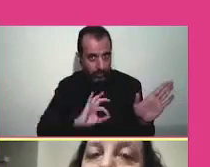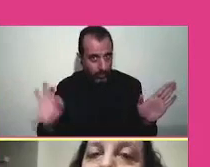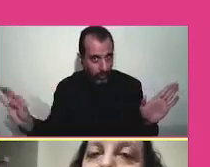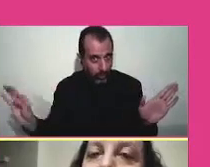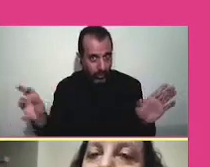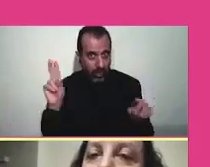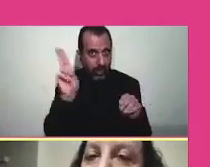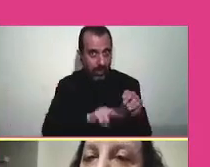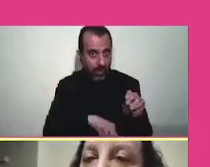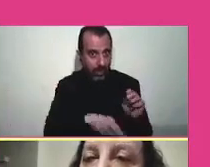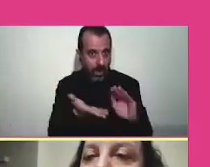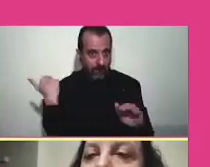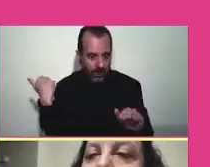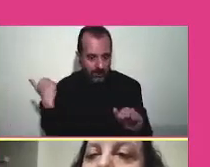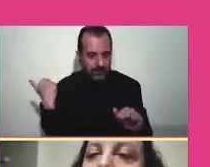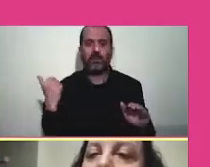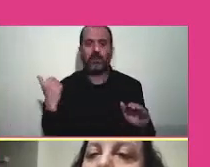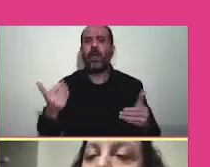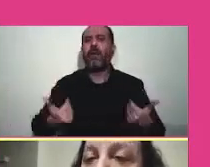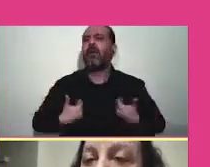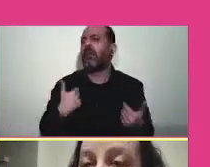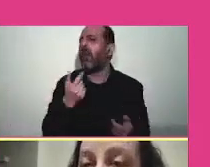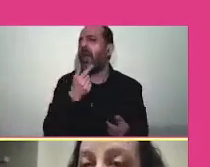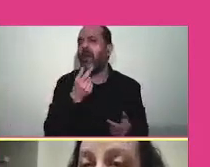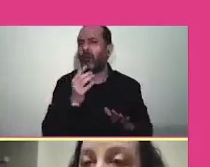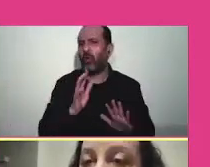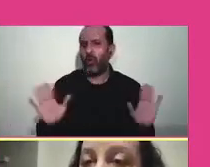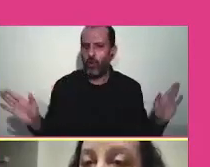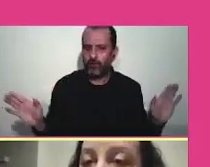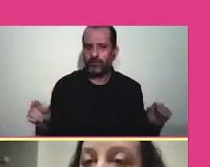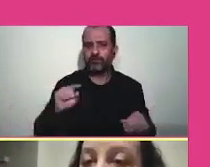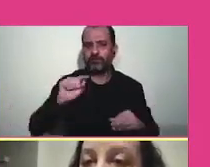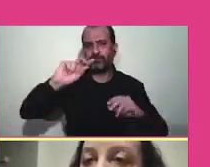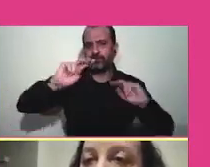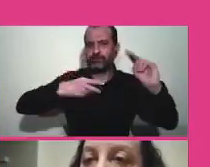Το παιχνίδι είναι πολύ εύκολο, είναι ένα...